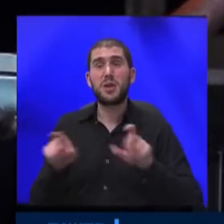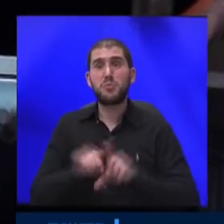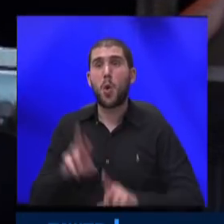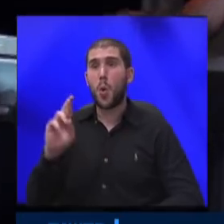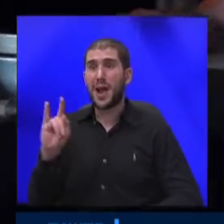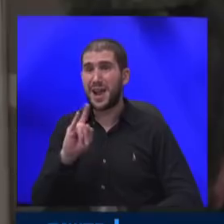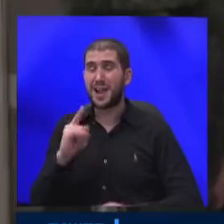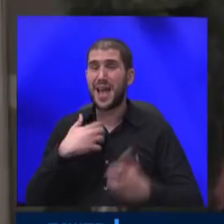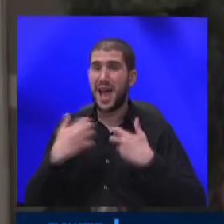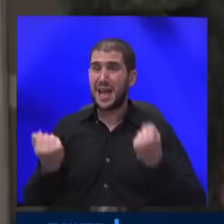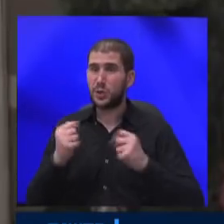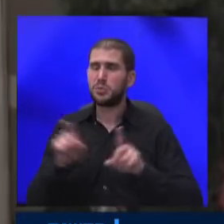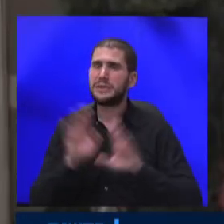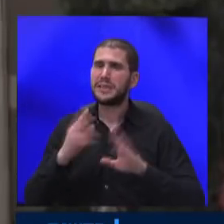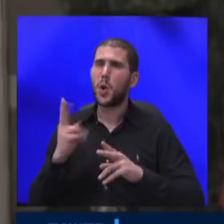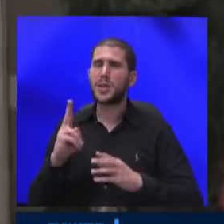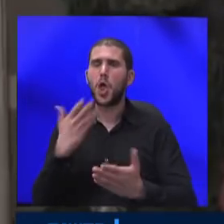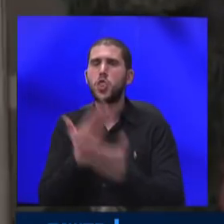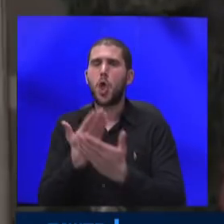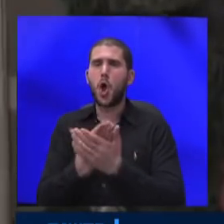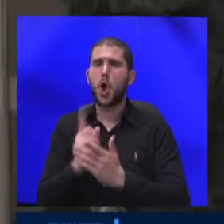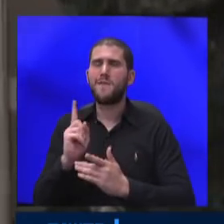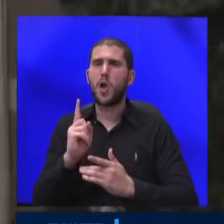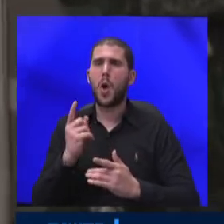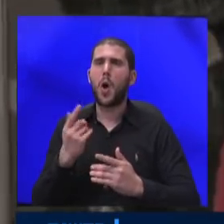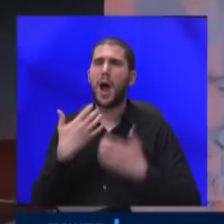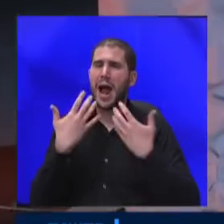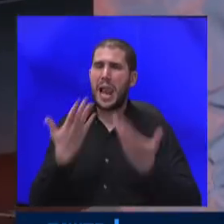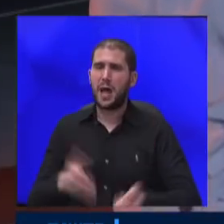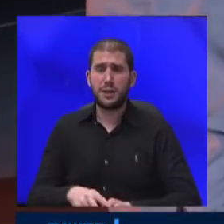חן, חזרות היא סדרה יותר דוקומנטרית מעלילתית.